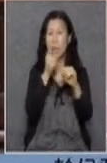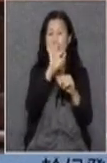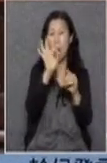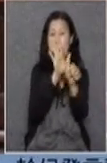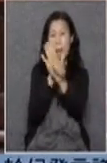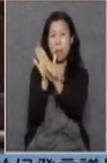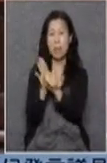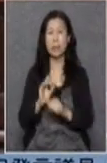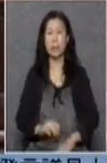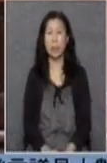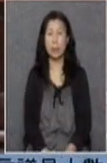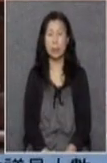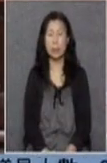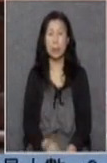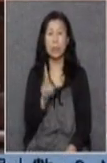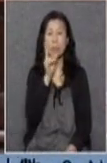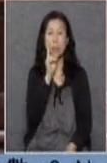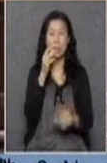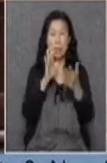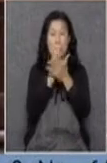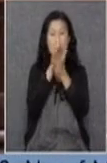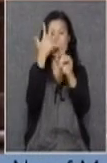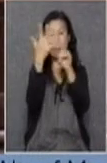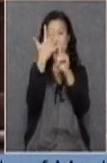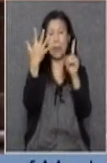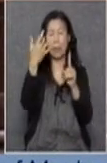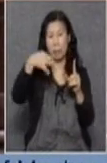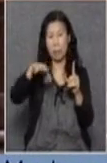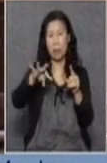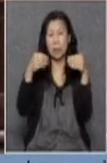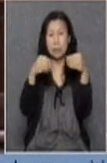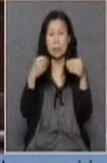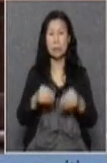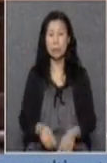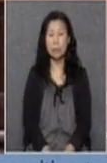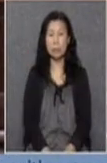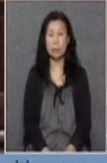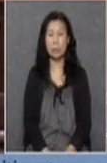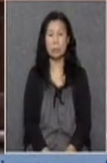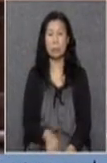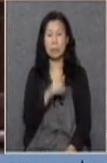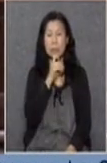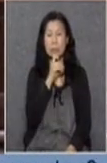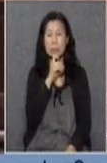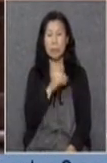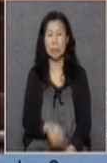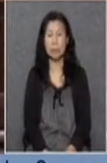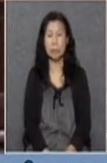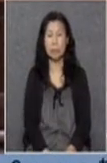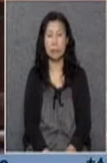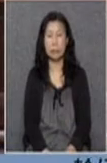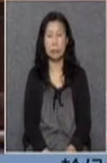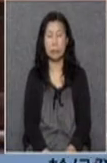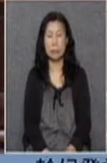一方面，譬如話15年免費教育咁樣，咁你以為梗係有啲真